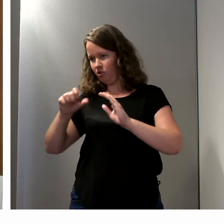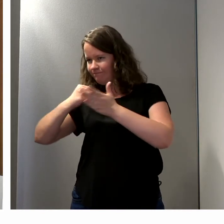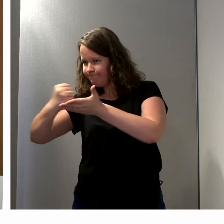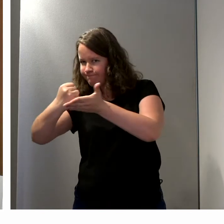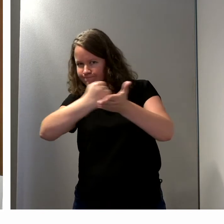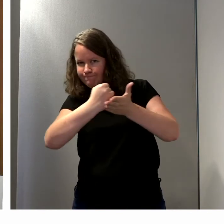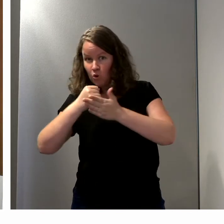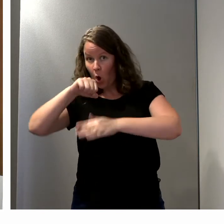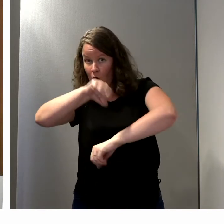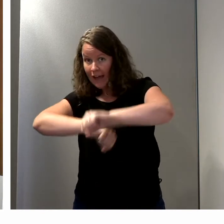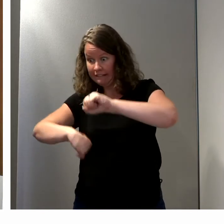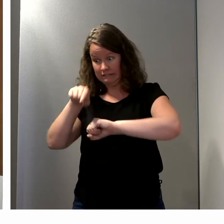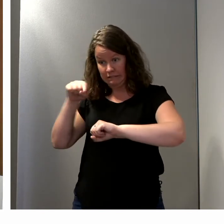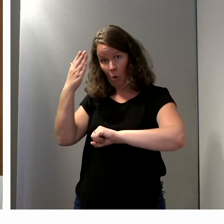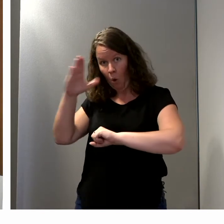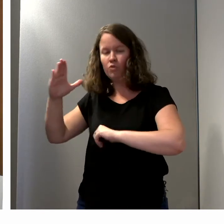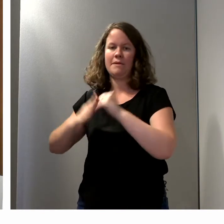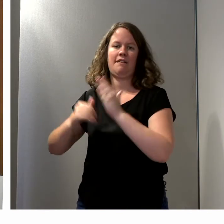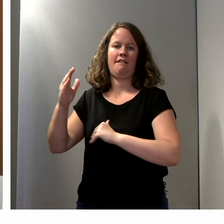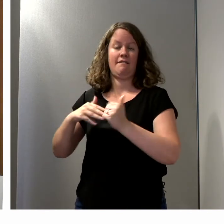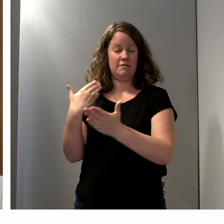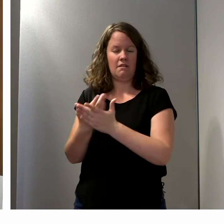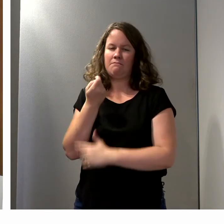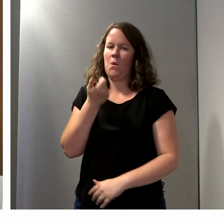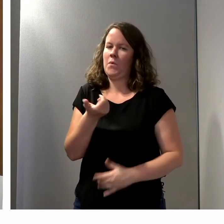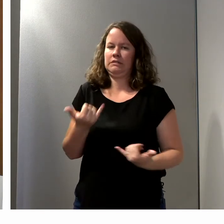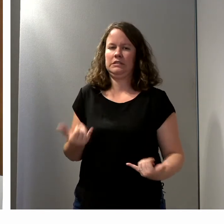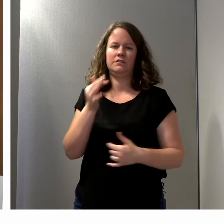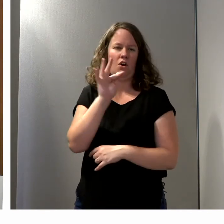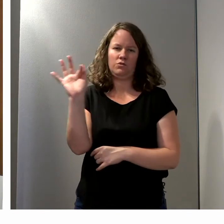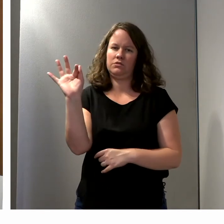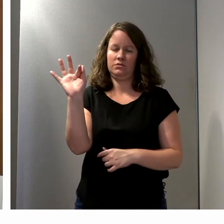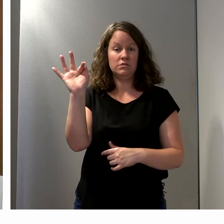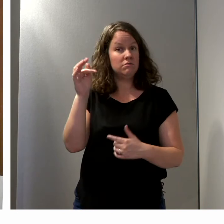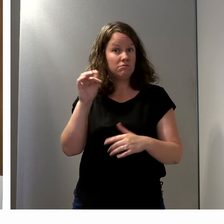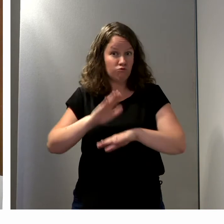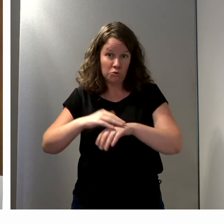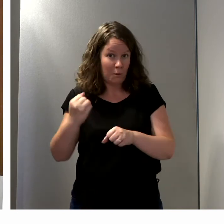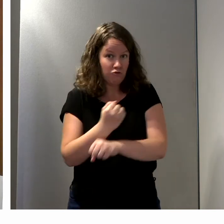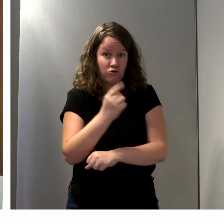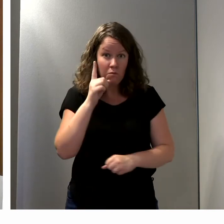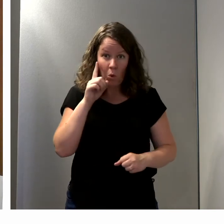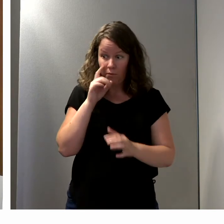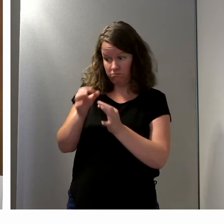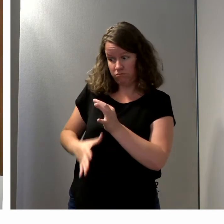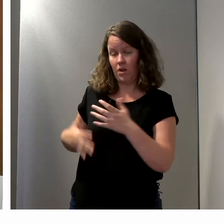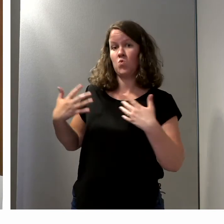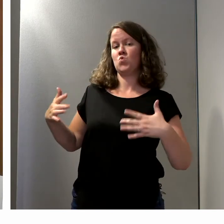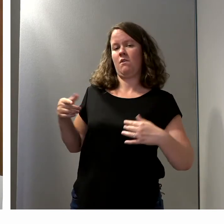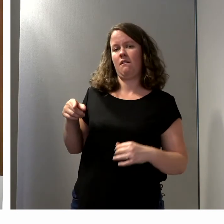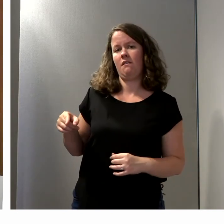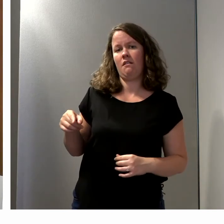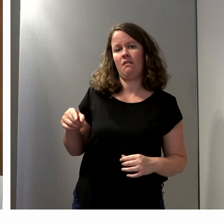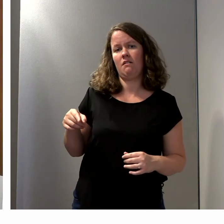ça, nous, c'est vraiment quelque chose qu'on... Voilà, pour moi, en fait, il y a deux bénéfices de ce travail. C'est évidemment s'assurer que ce